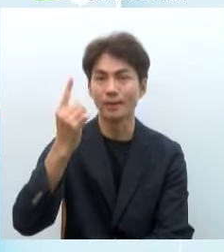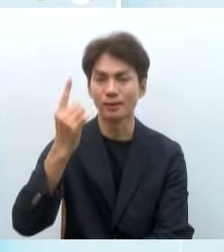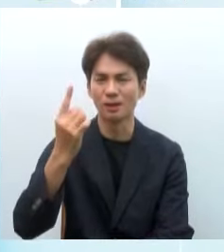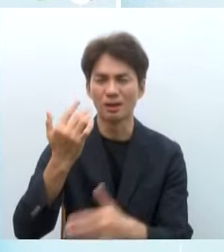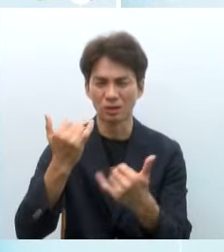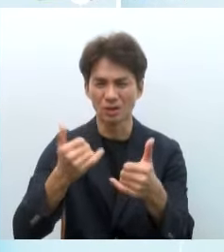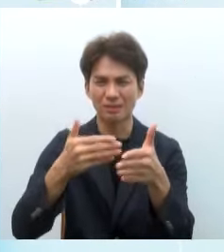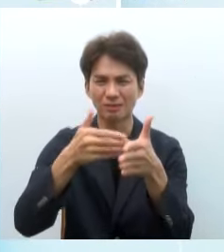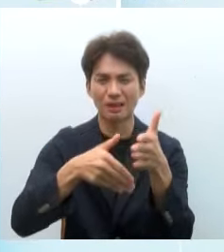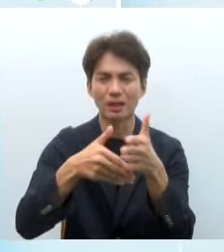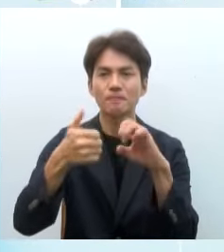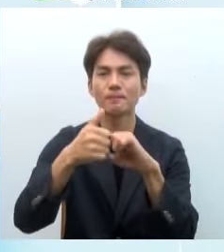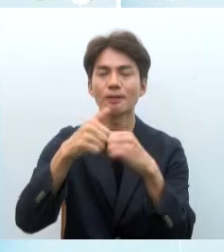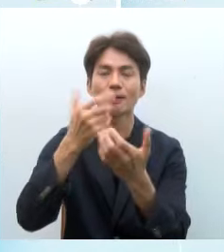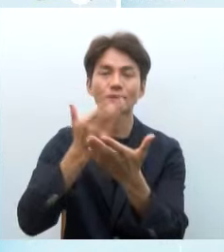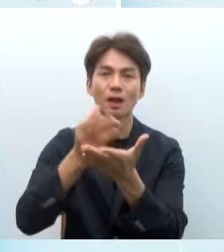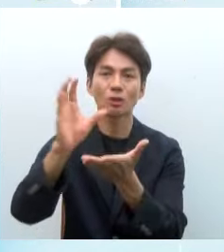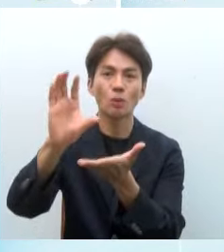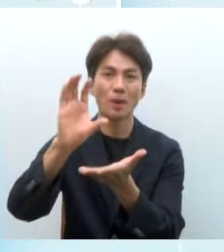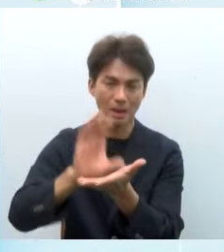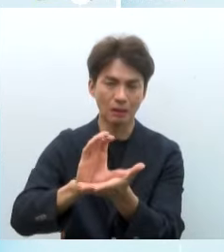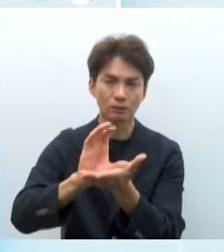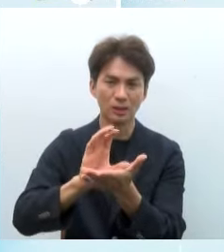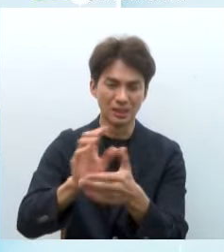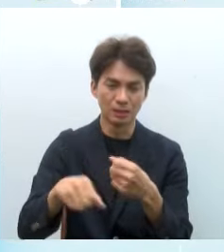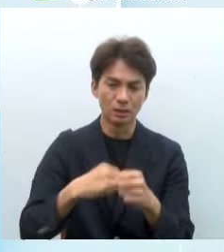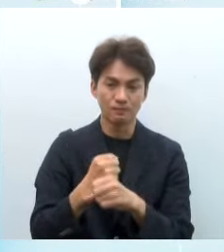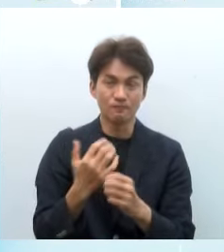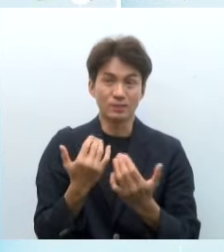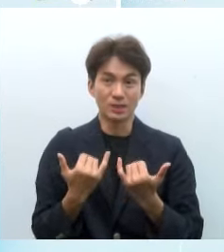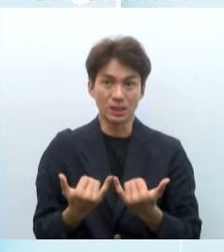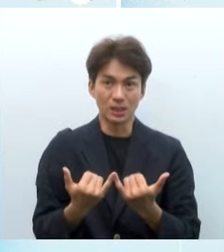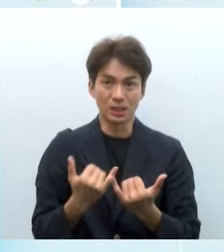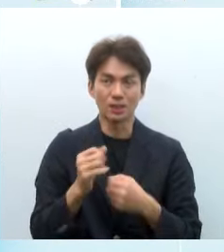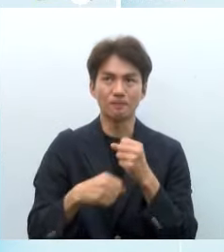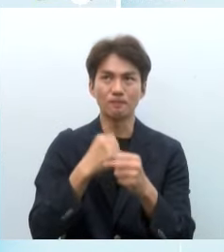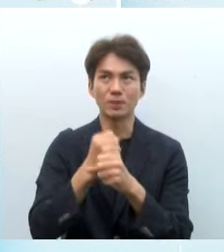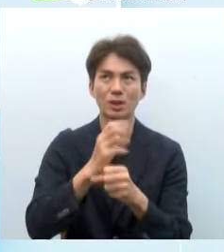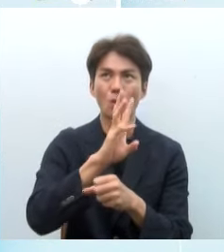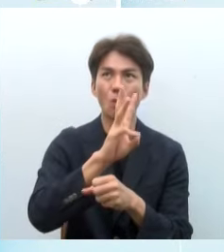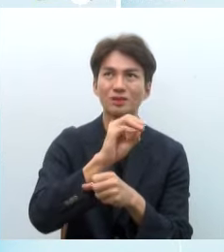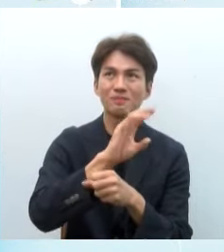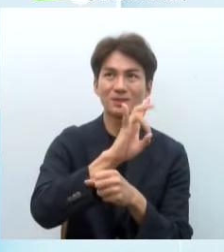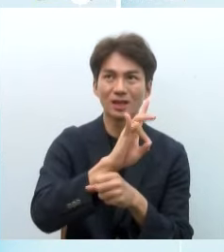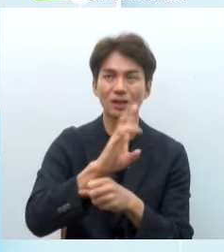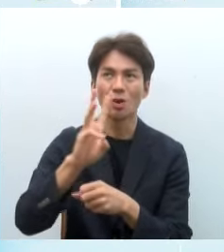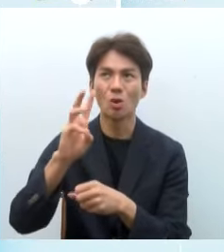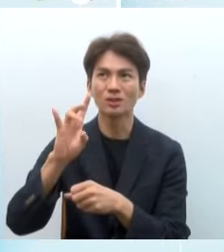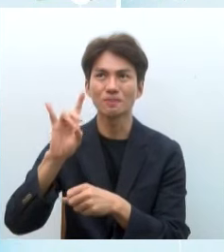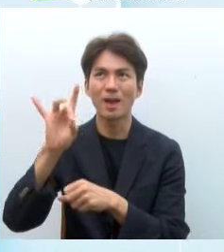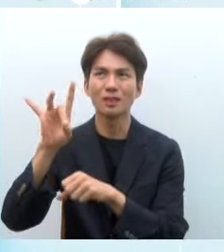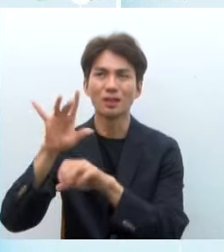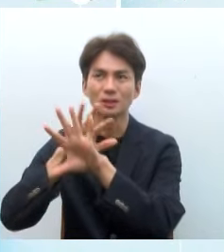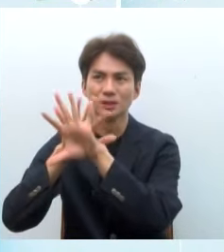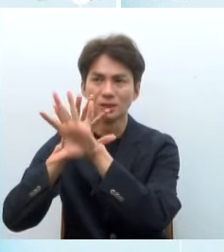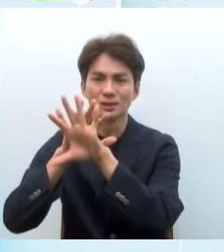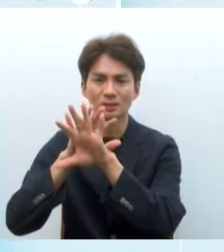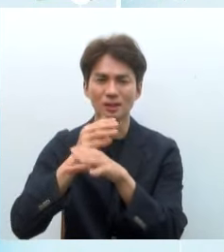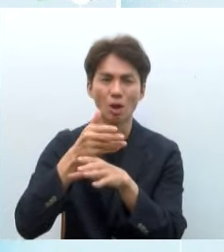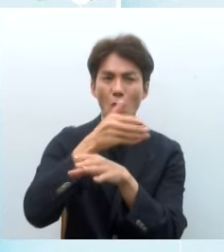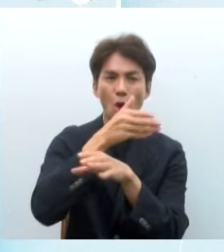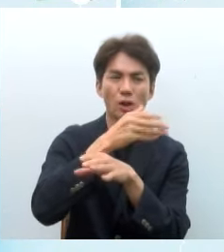าณอยู่ที่ปีนี้เป็นปีพิเศษที่งบประมาณ66 68มันเหลื่อมกันอยู่นะครับที่ผ่านมาเราใช้66ไปพางก่อนนะครับ